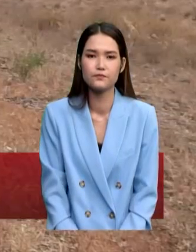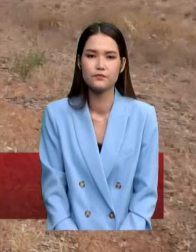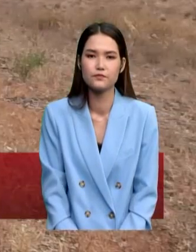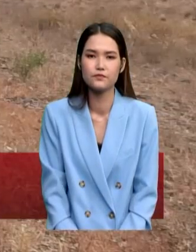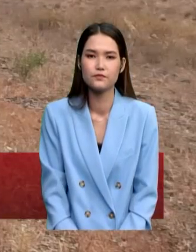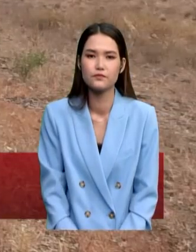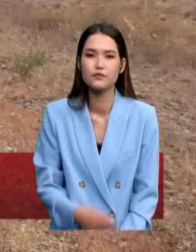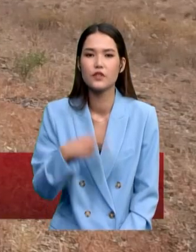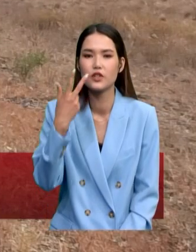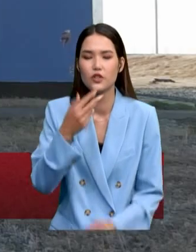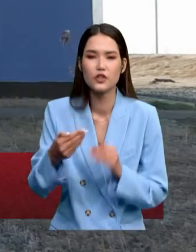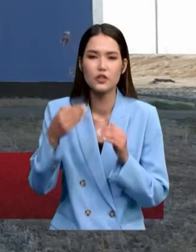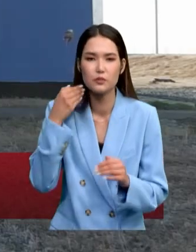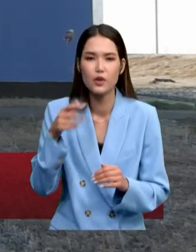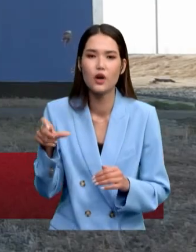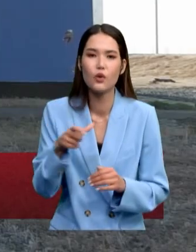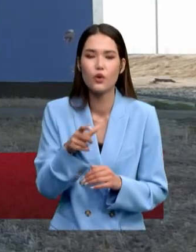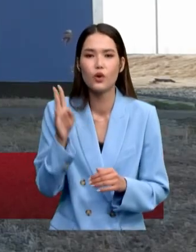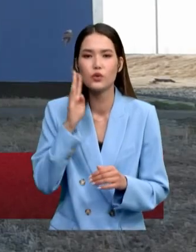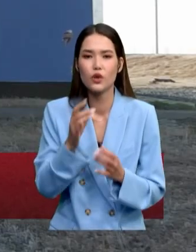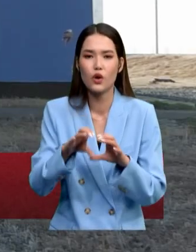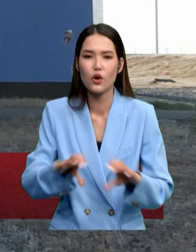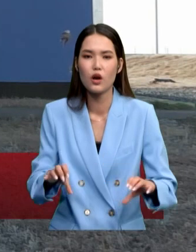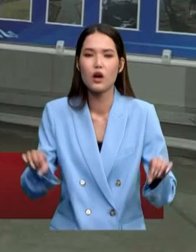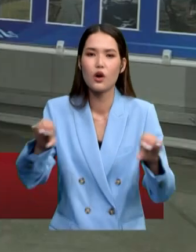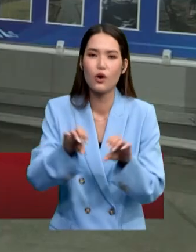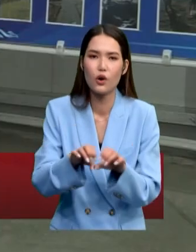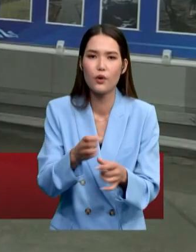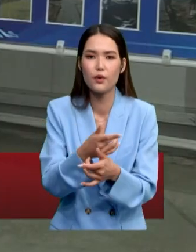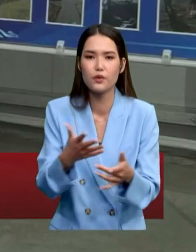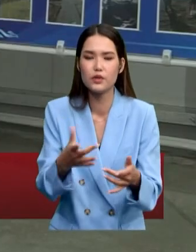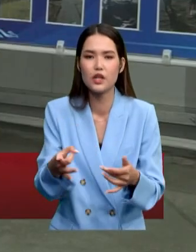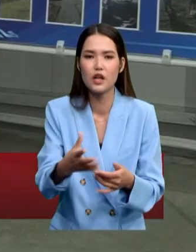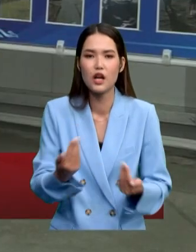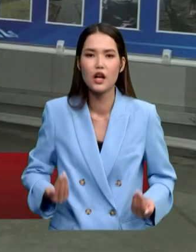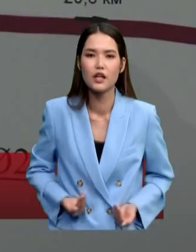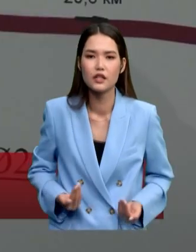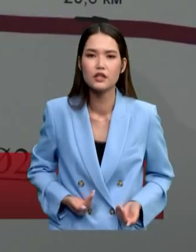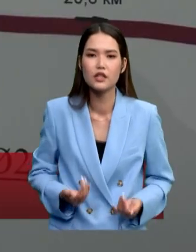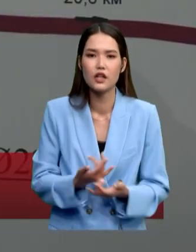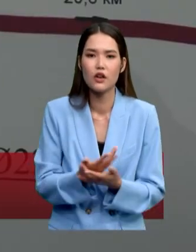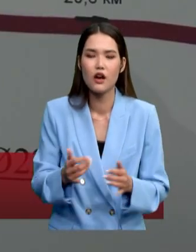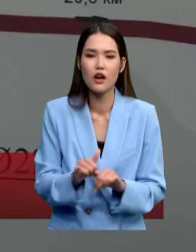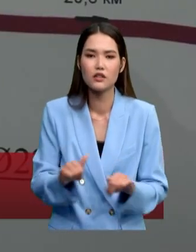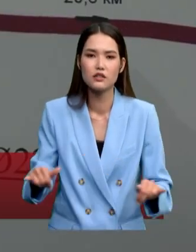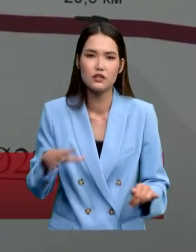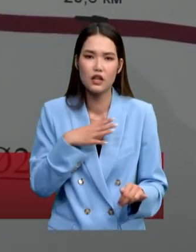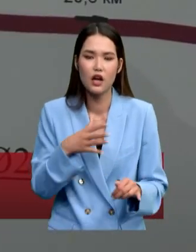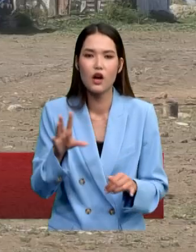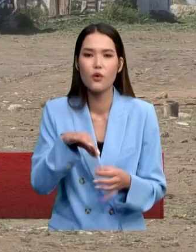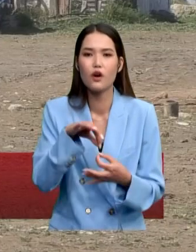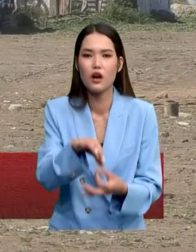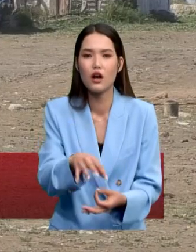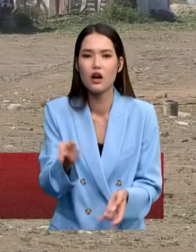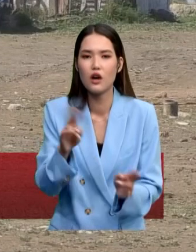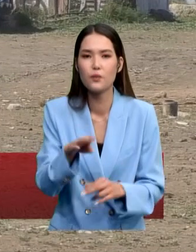3 жыл бұрын Май ауданы топтық су құбырына қосылып, жол бойындағы елді мекендерге тіршілік нәрі тартылған. Жаңа Тілек сырт қалып қойды. Жан